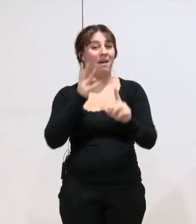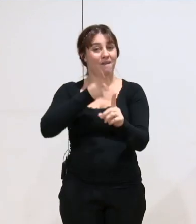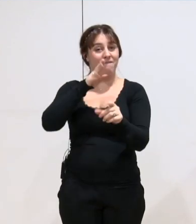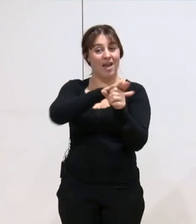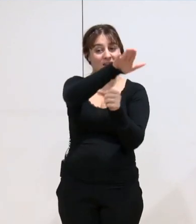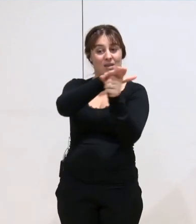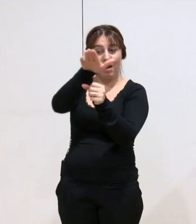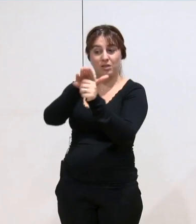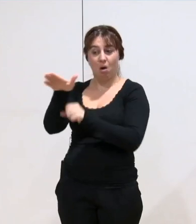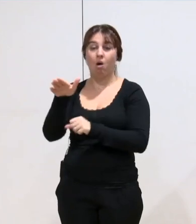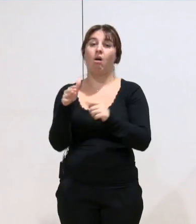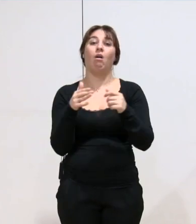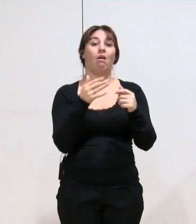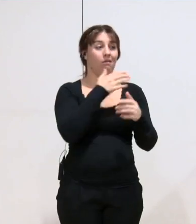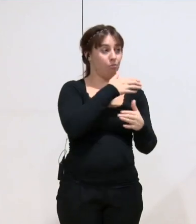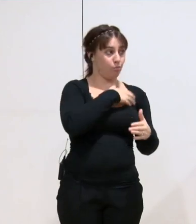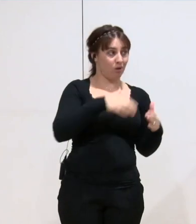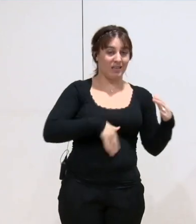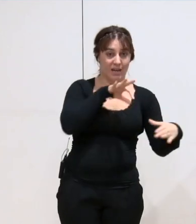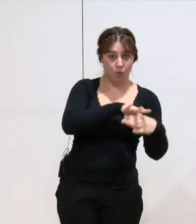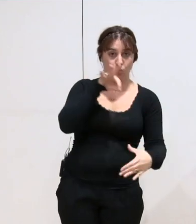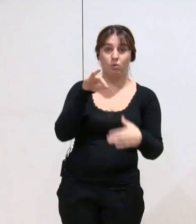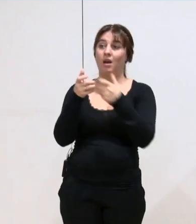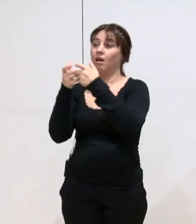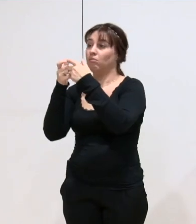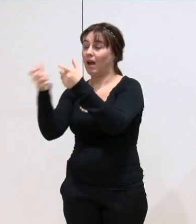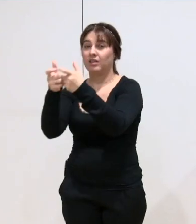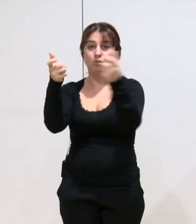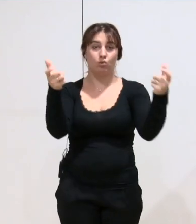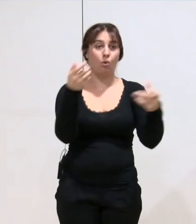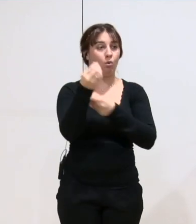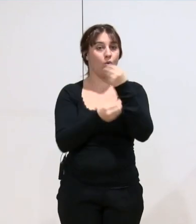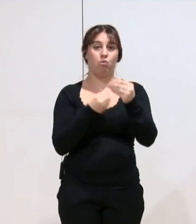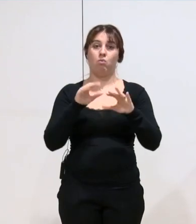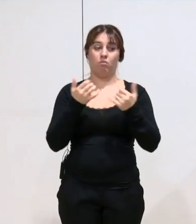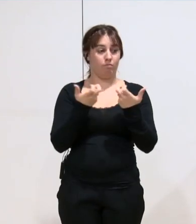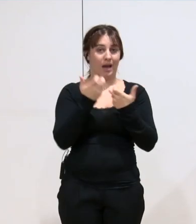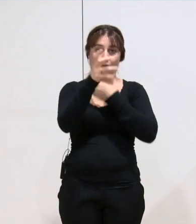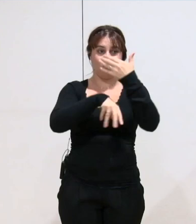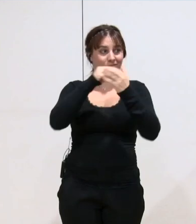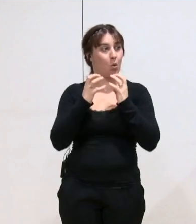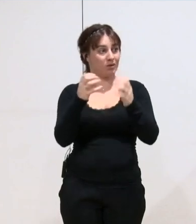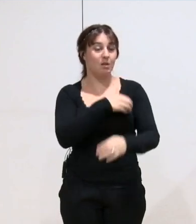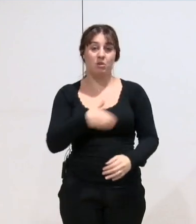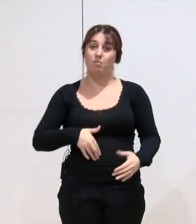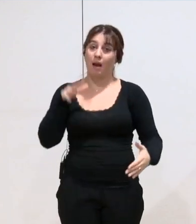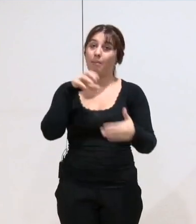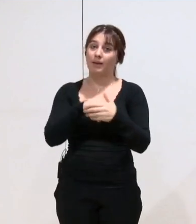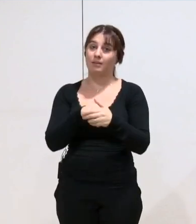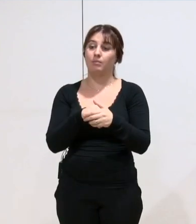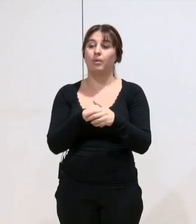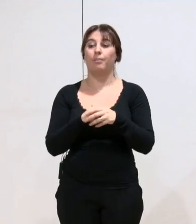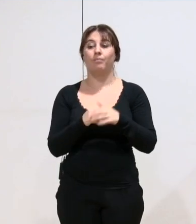des élus et celles des institutions, des associations ou des élus municipaux siègent notamment, celles présidées